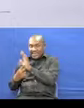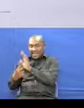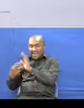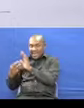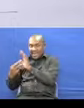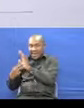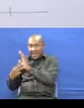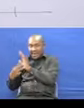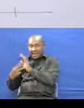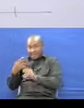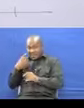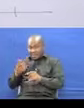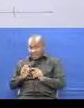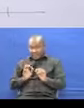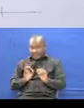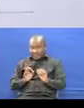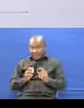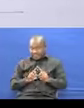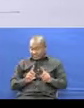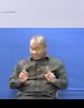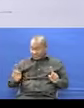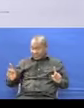6 ya 8. Mnaangalia vizuri?